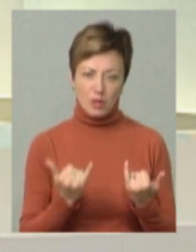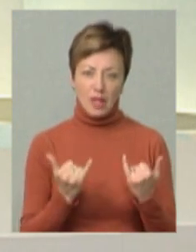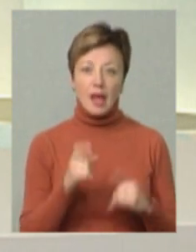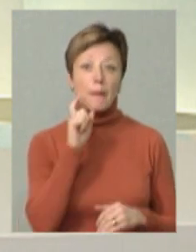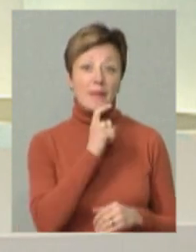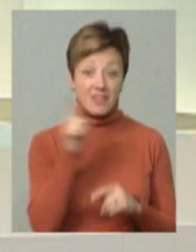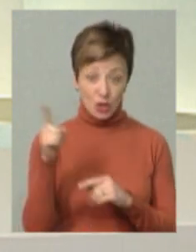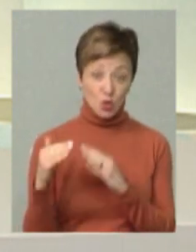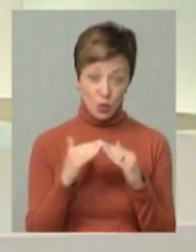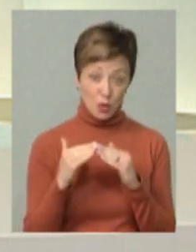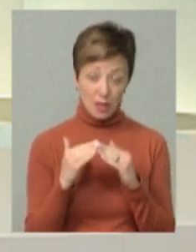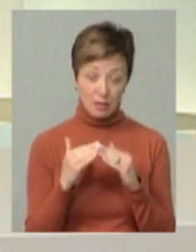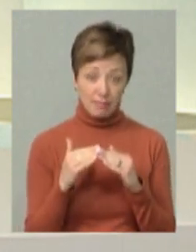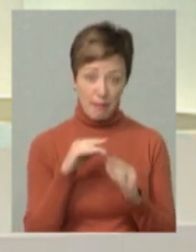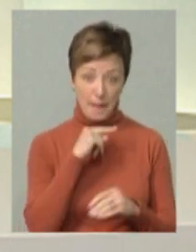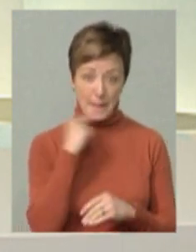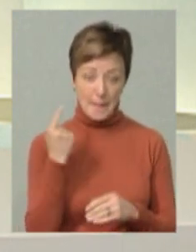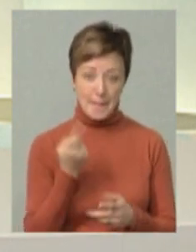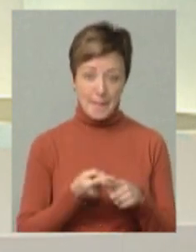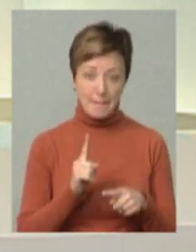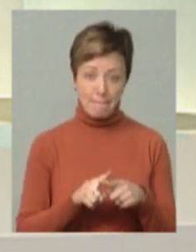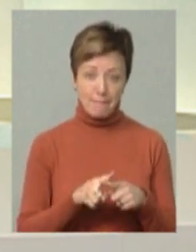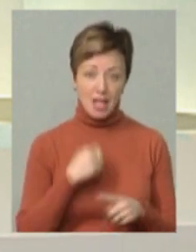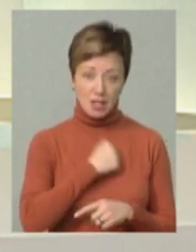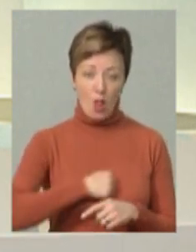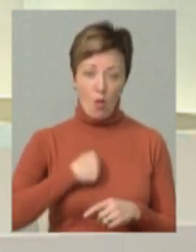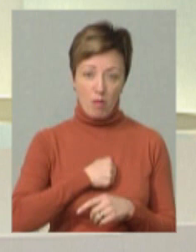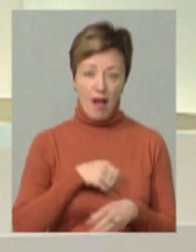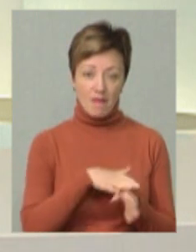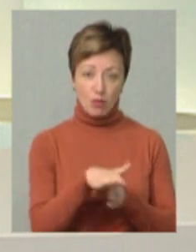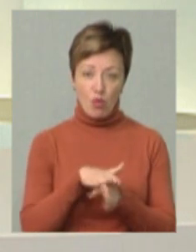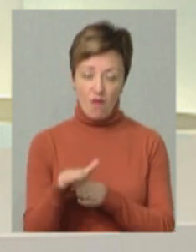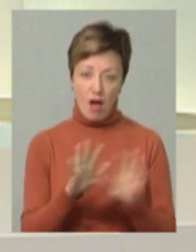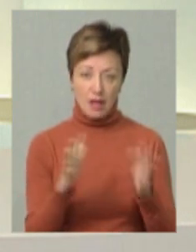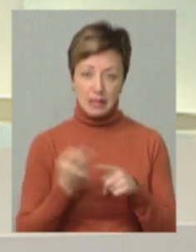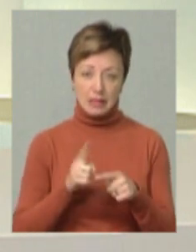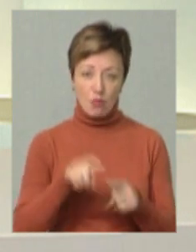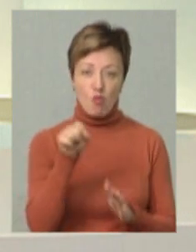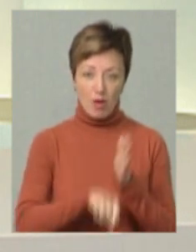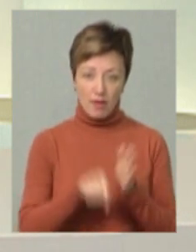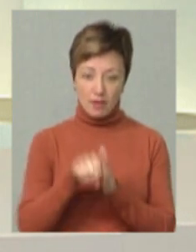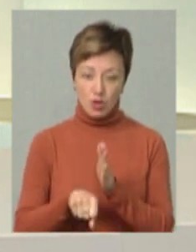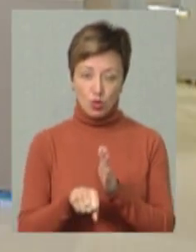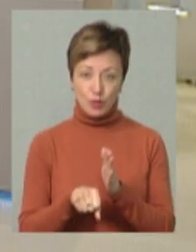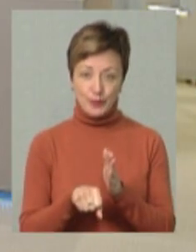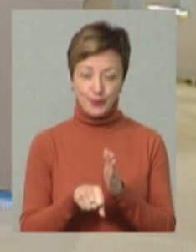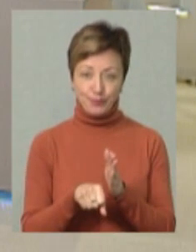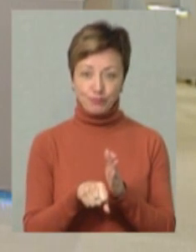північний сусід якраз є тим злом, яке відбувається, цим вбивцею, який вбиває,